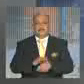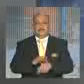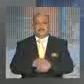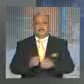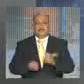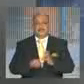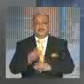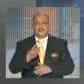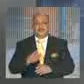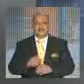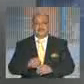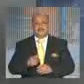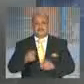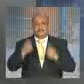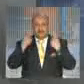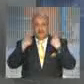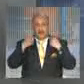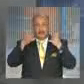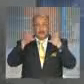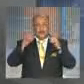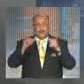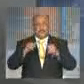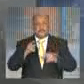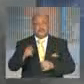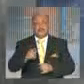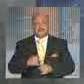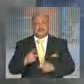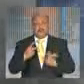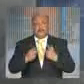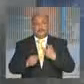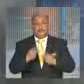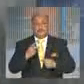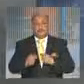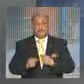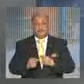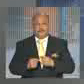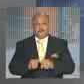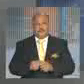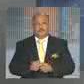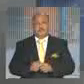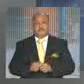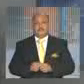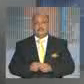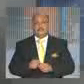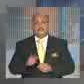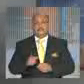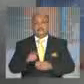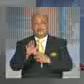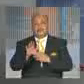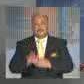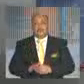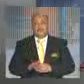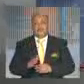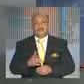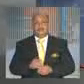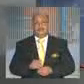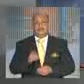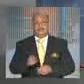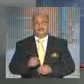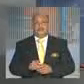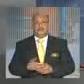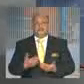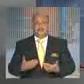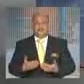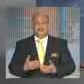الماشية ضد مرض الحمى القلاعية. الحملة ما تزال متواصلة في مختلف مناطق ولاية الكاف للتوقي من هذا المرض